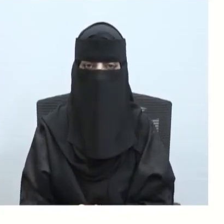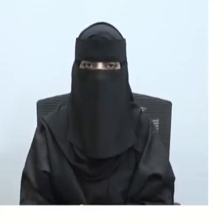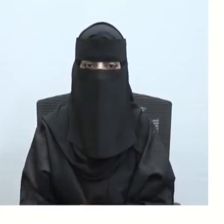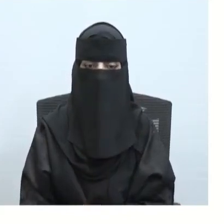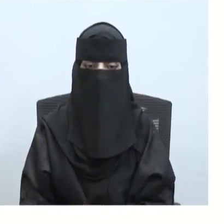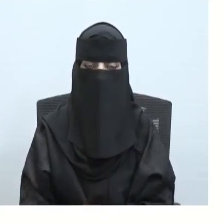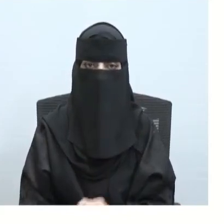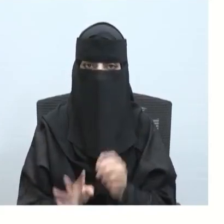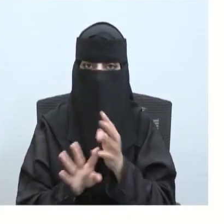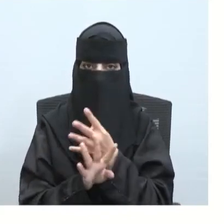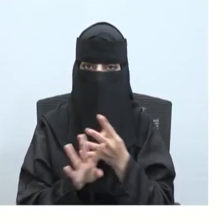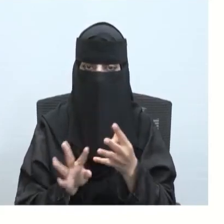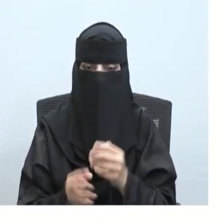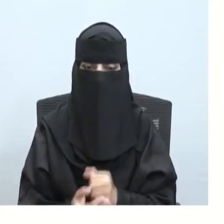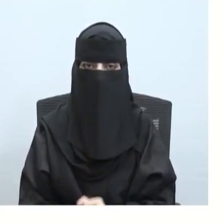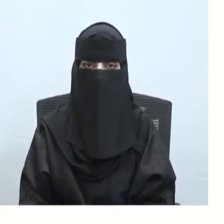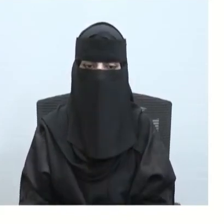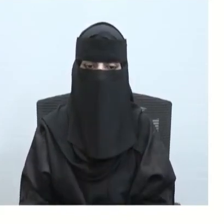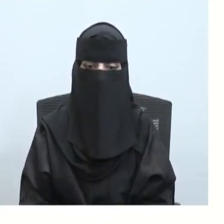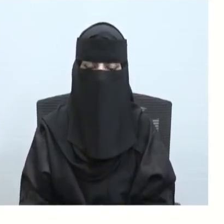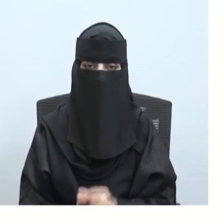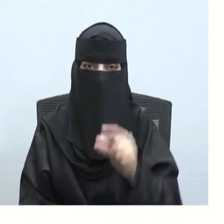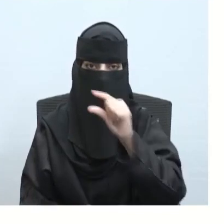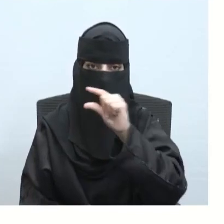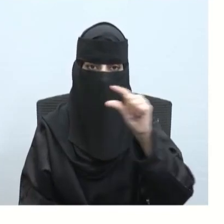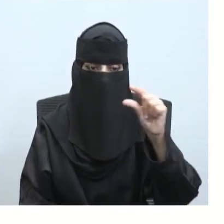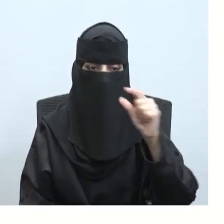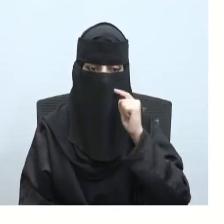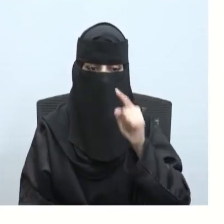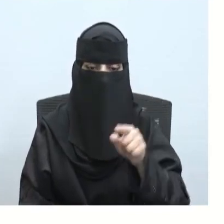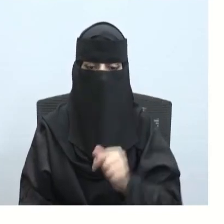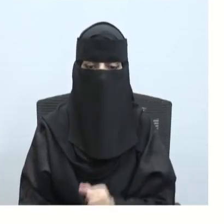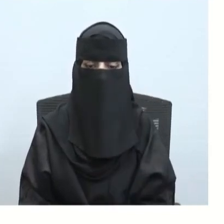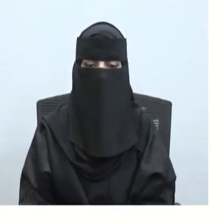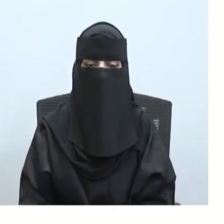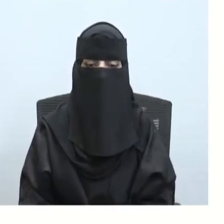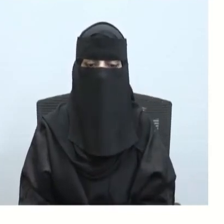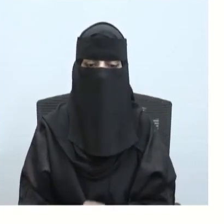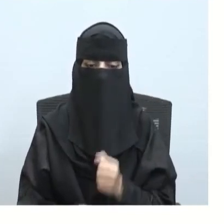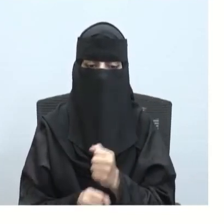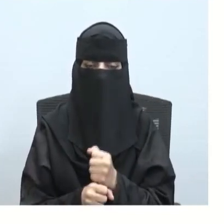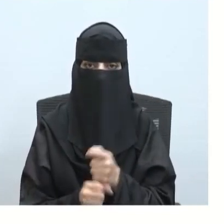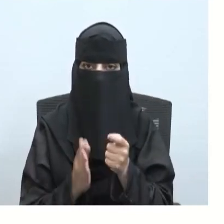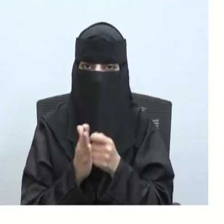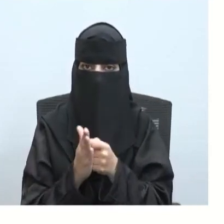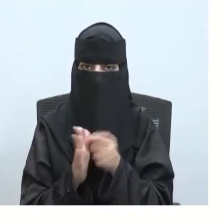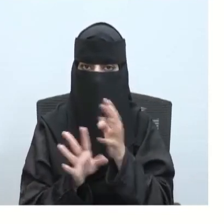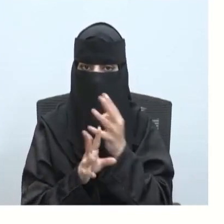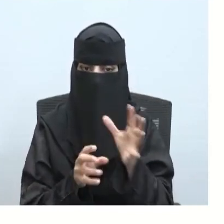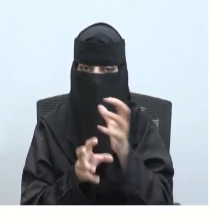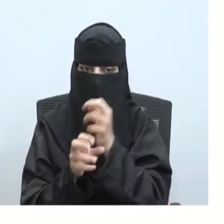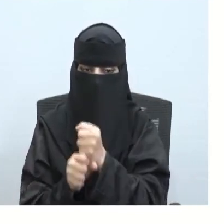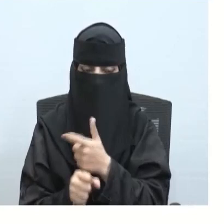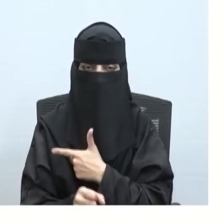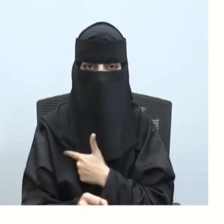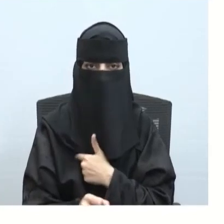المقطع البرمجي من شريط الأدوات Python. قمنا بإنشاء أو كتابة المقطع البرمجي وحفظه